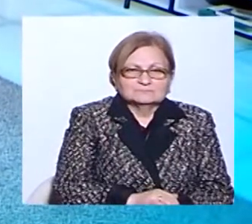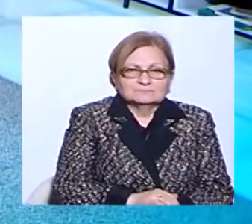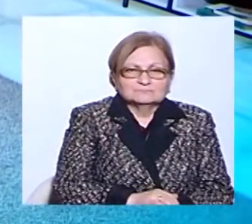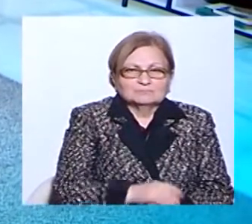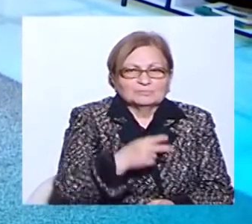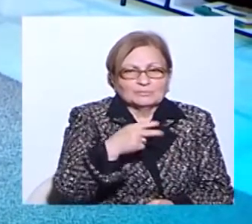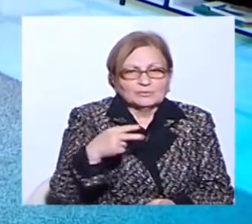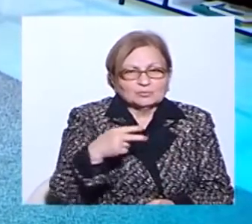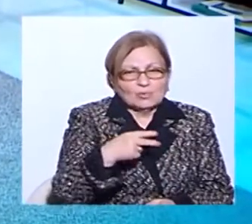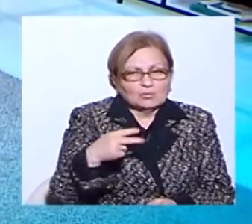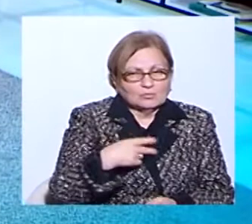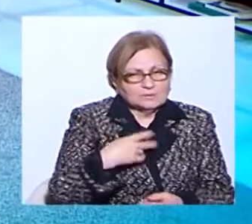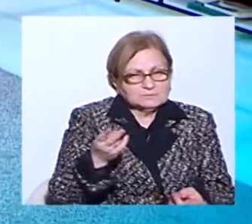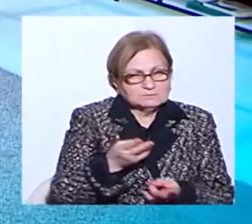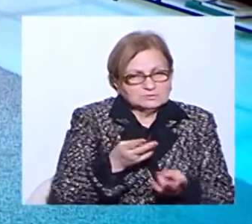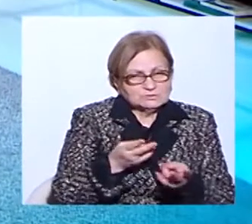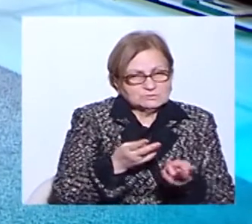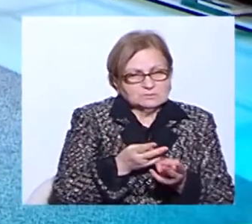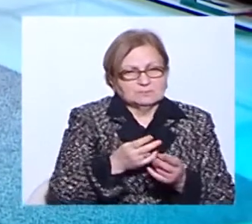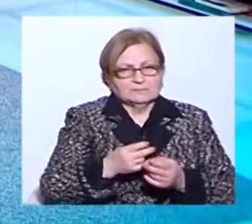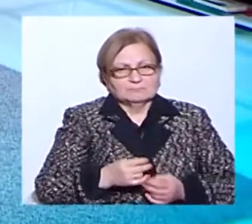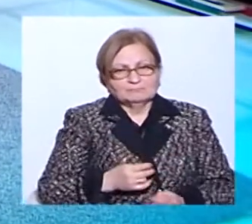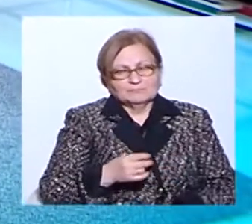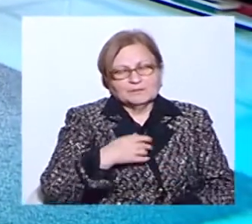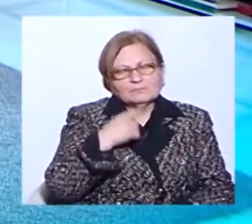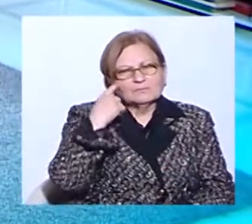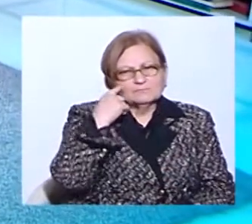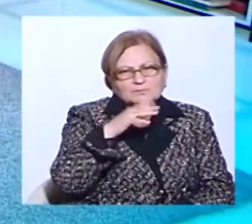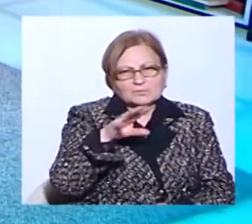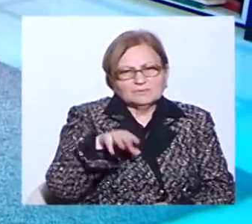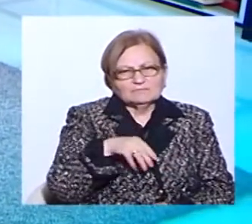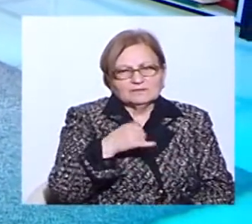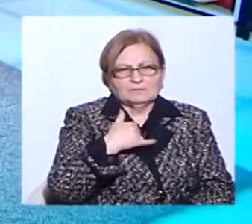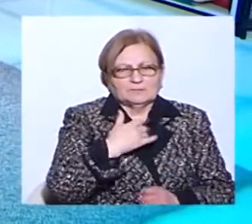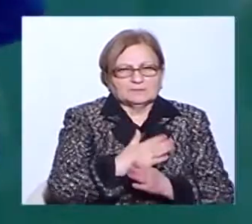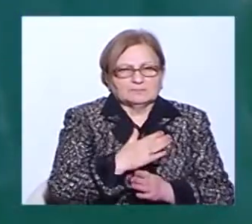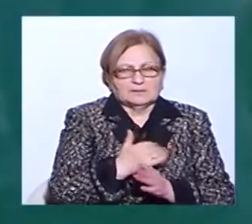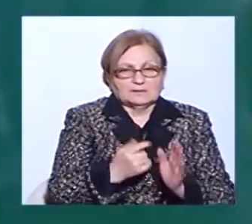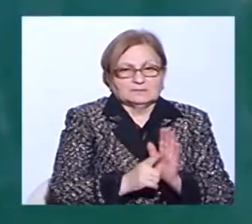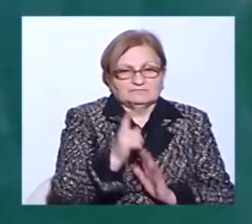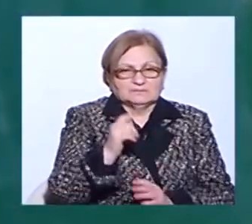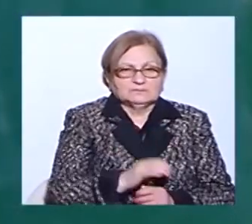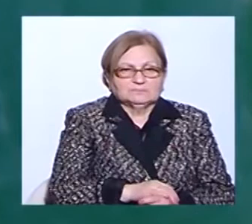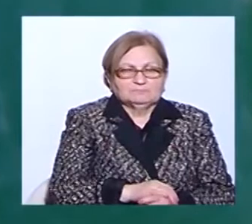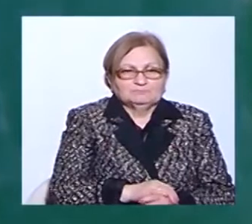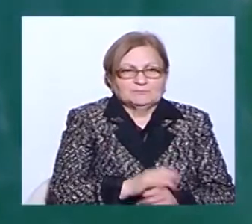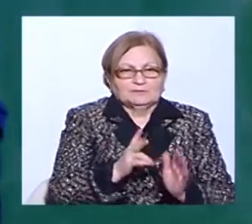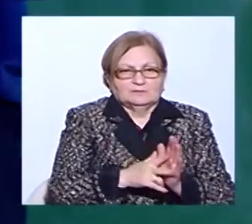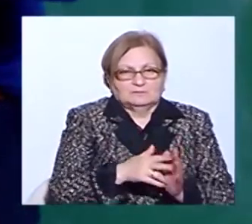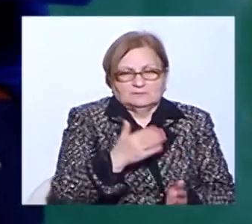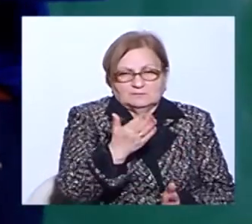Tolobis nishanits damcirdeba. Me mgoni qvelaperi maqs. Aba davitsqet.